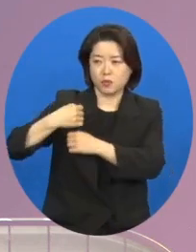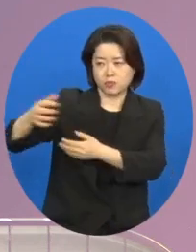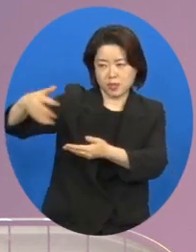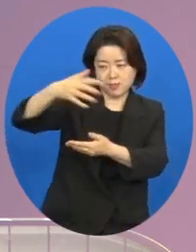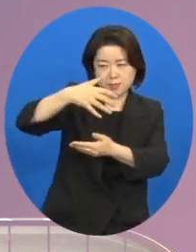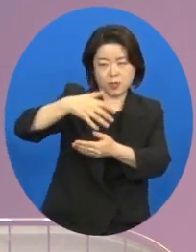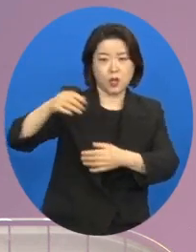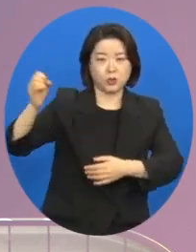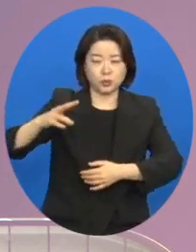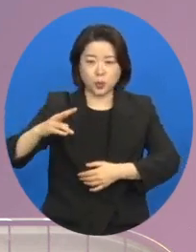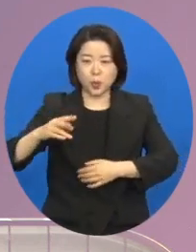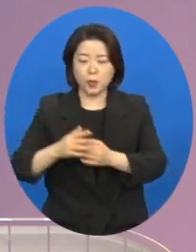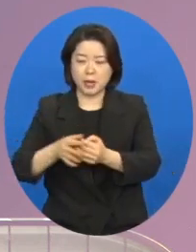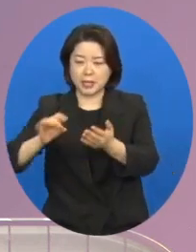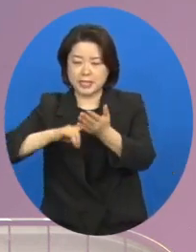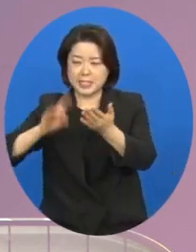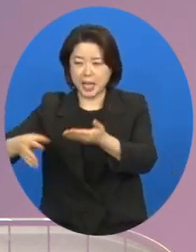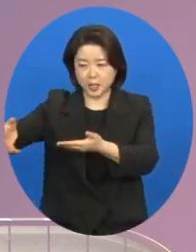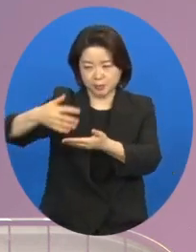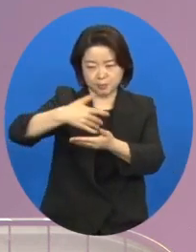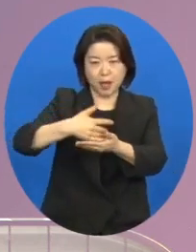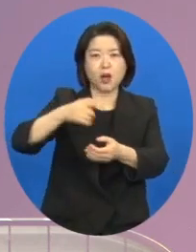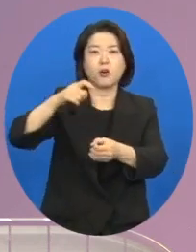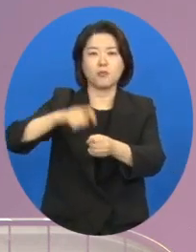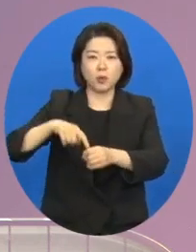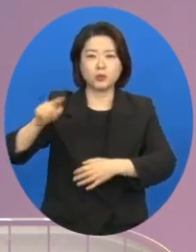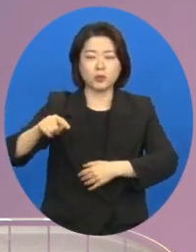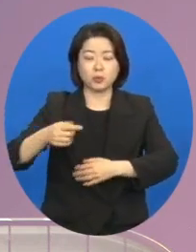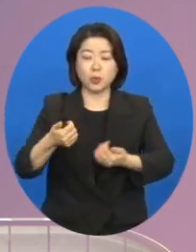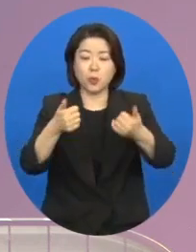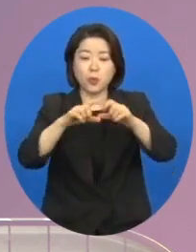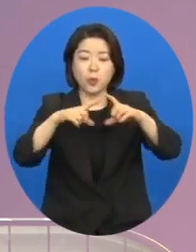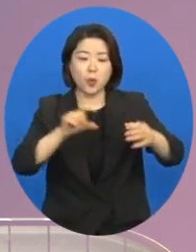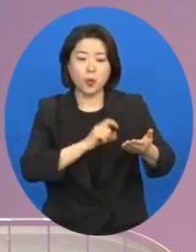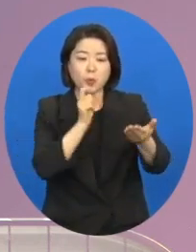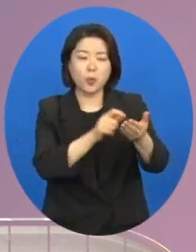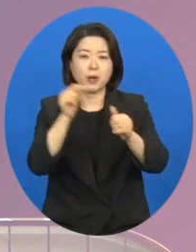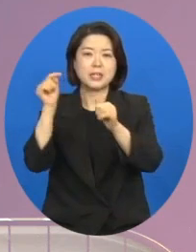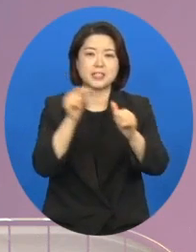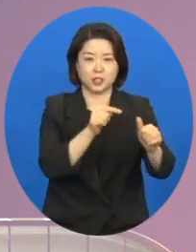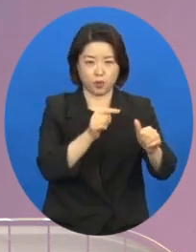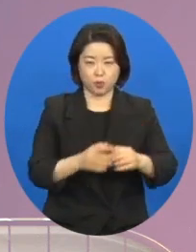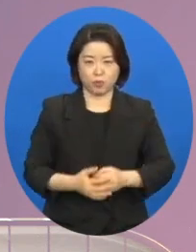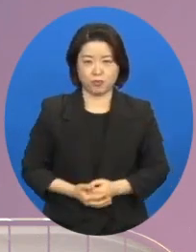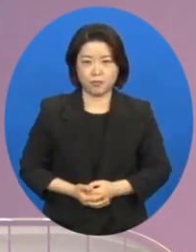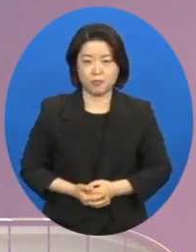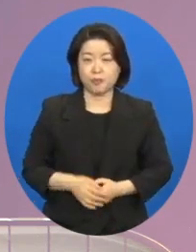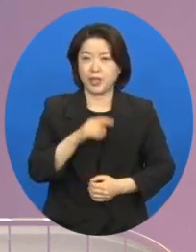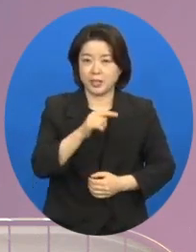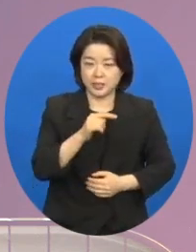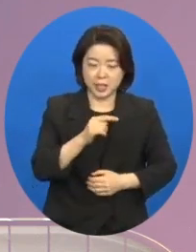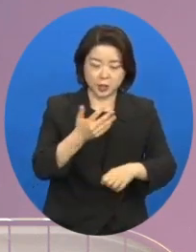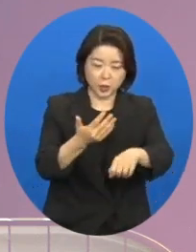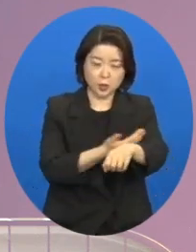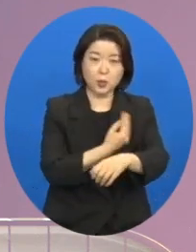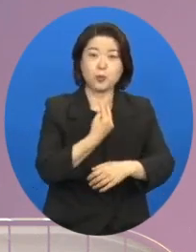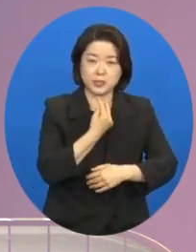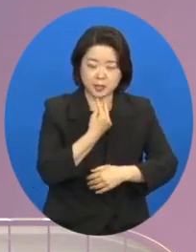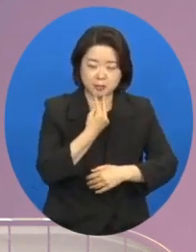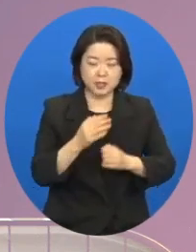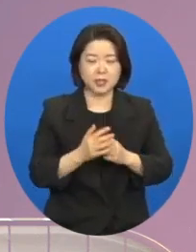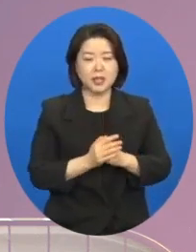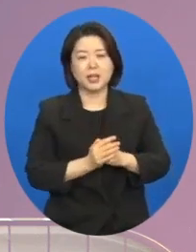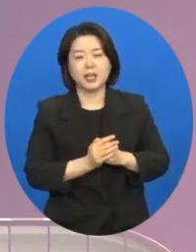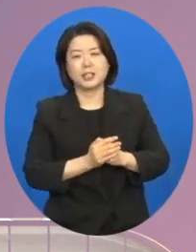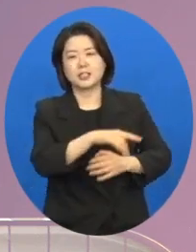등록을 명하죠. 그래서 이 요셉과 마리아가 나사렛이라는 곳에서 살고 있다가 자신의 고향인 이 베들레헴으로